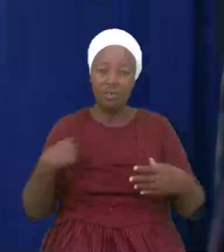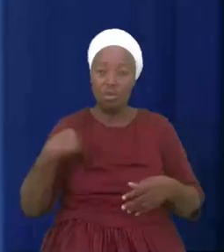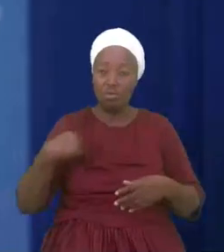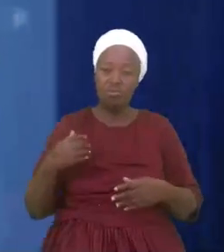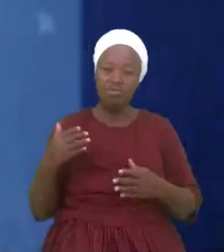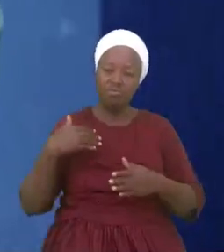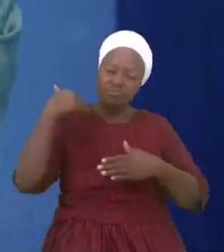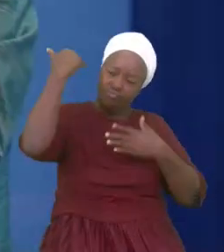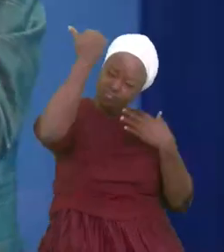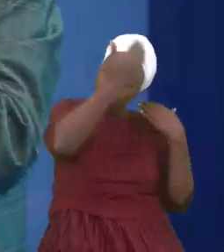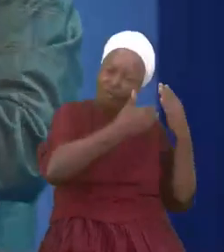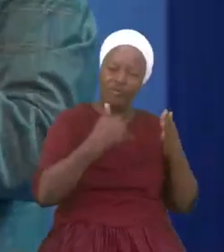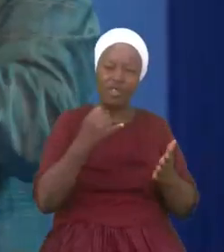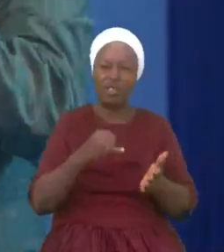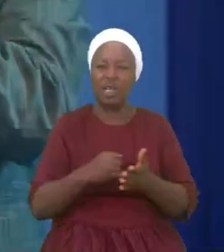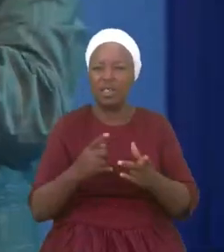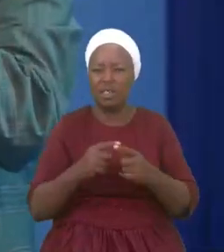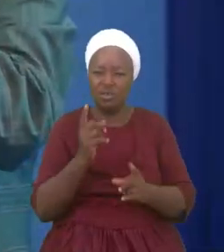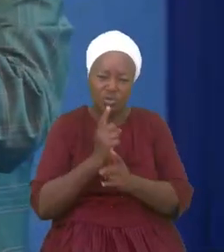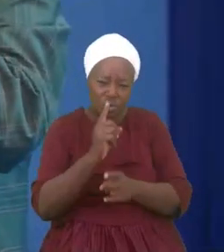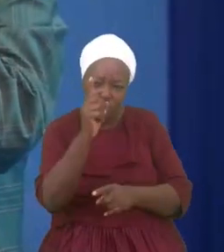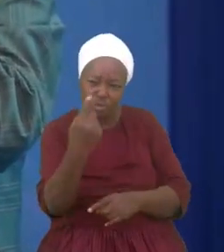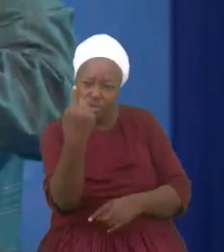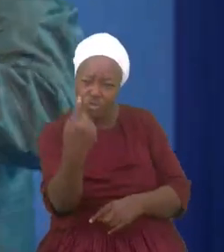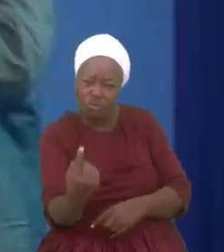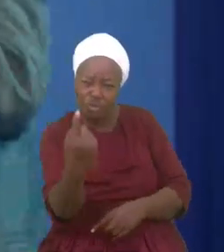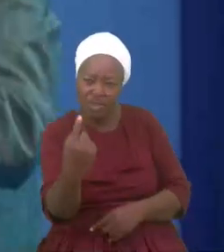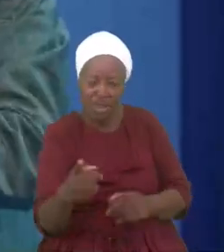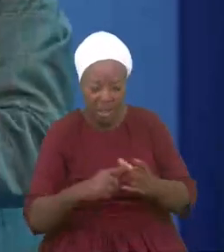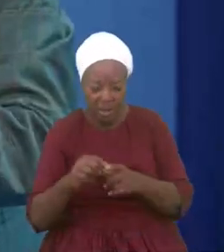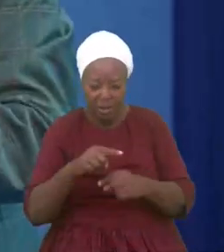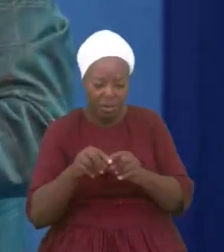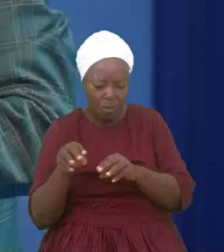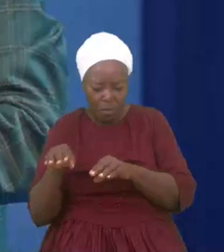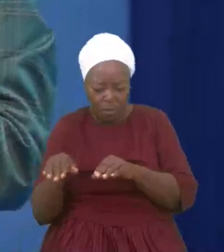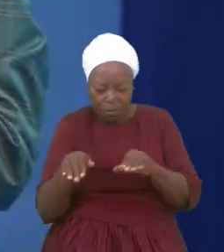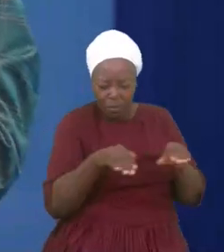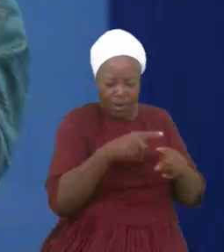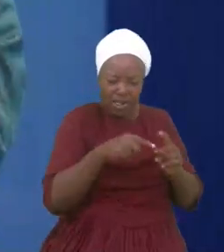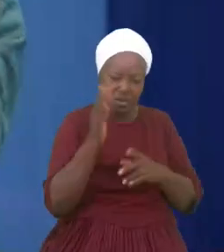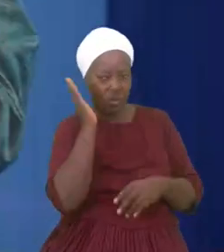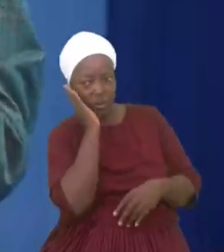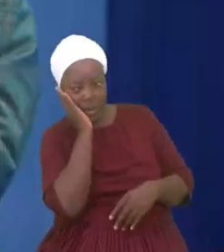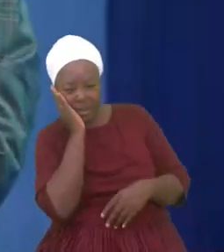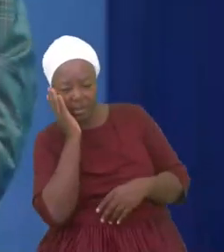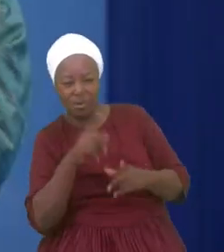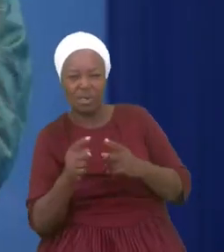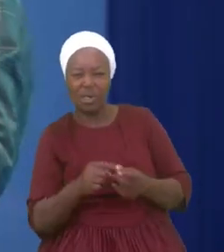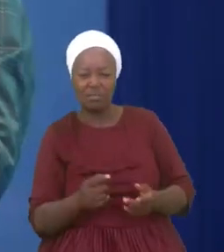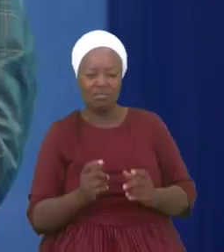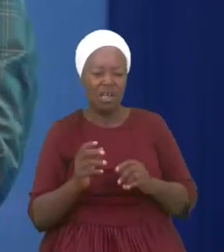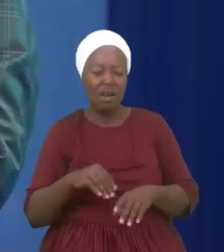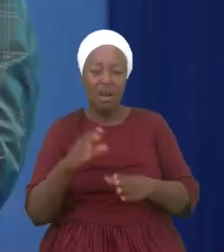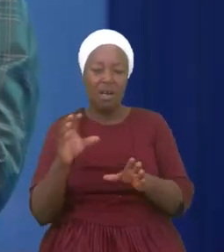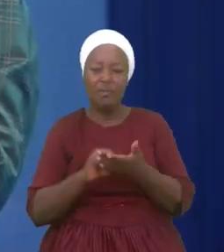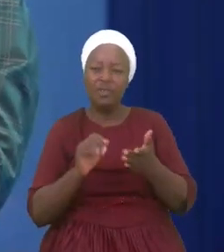dormir et on a un linge on a un pagne pour se faire couvrir ça va vous